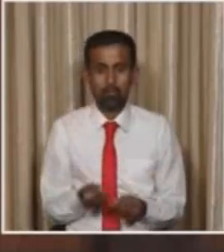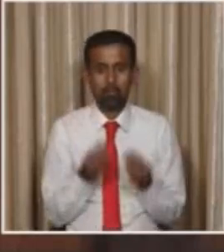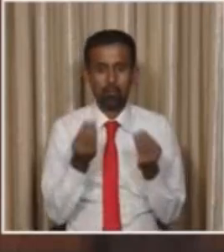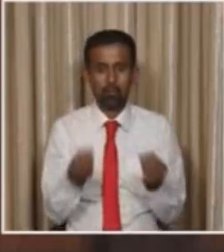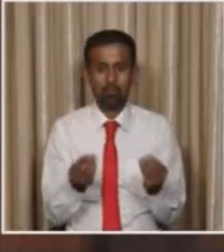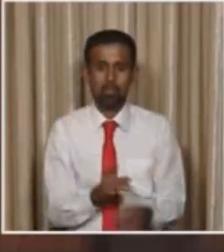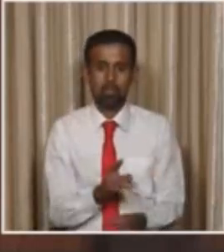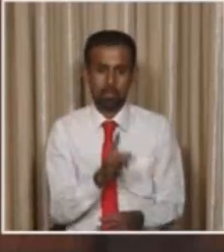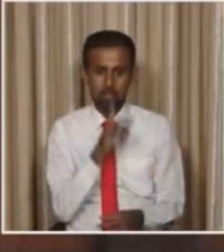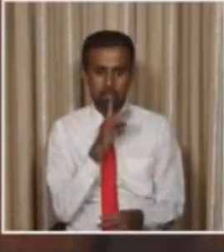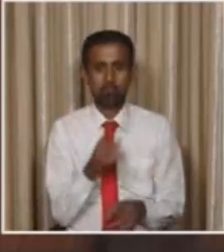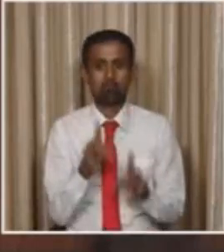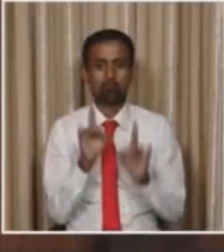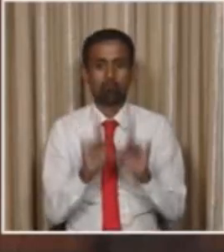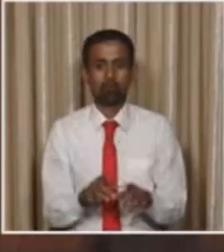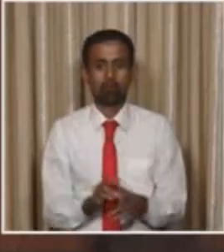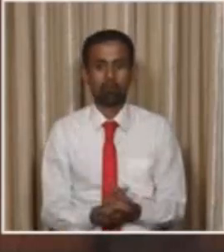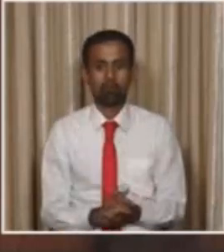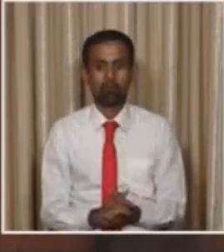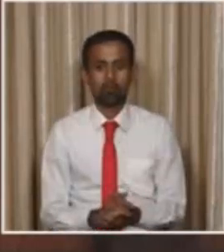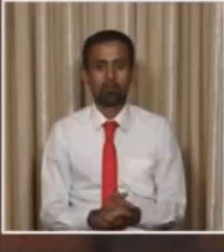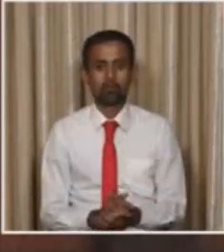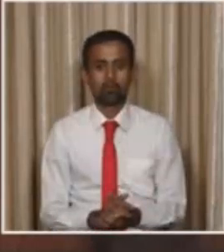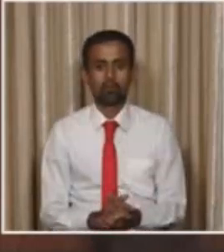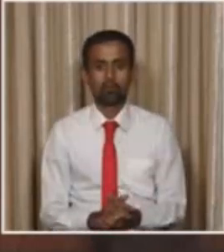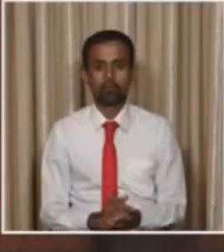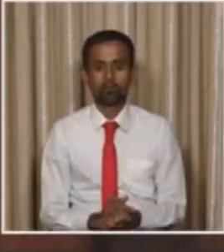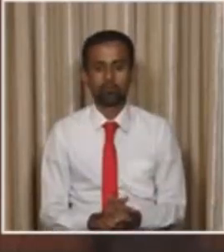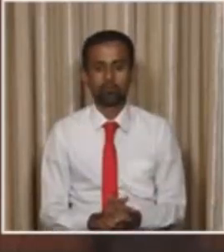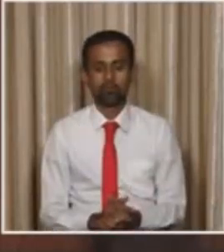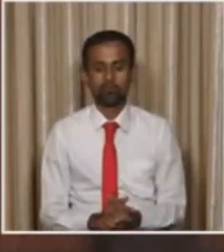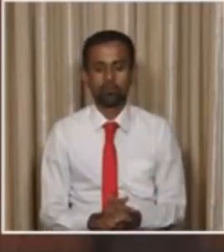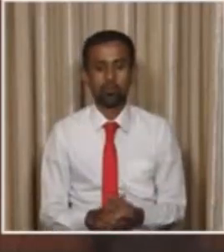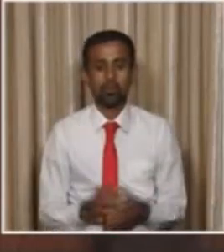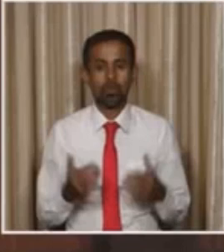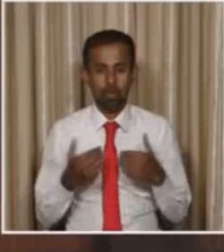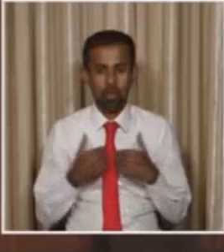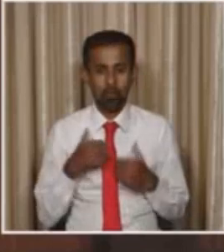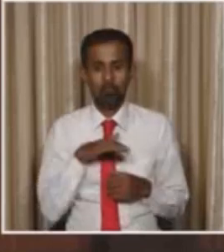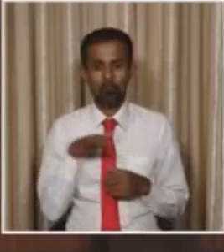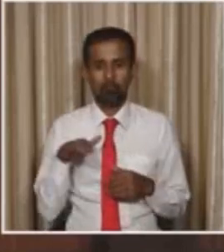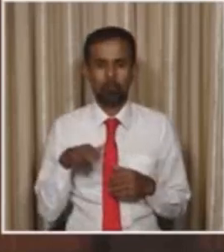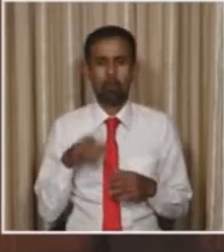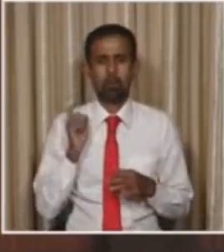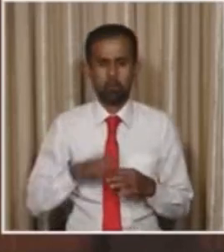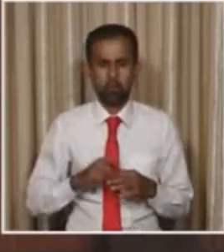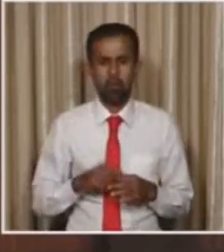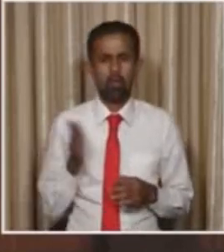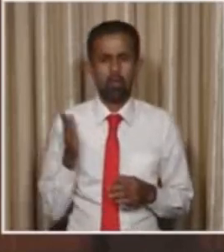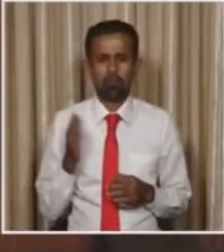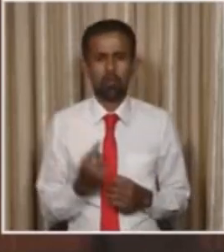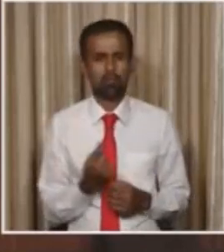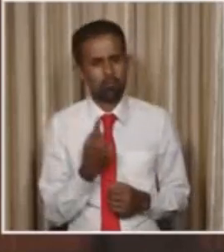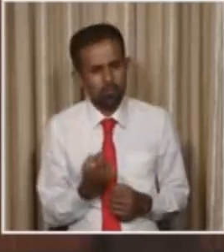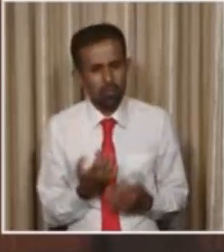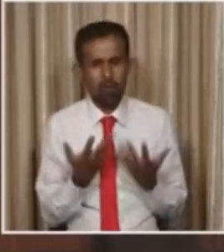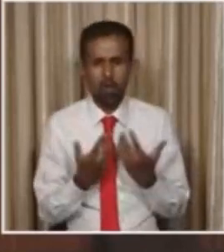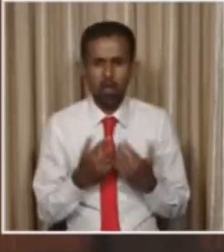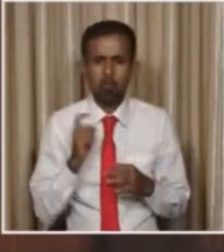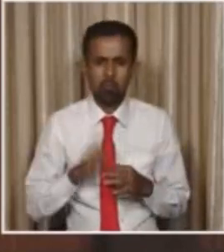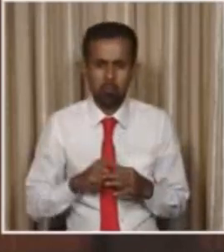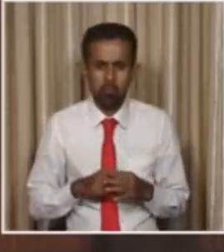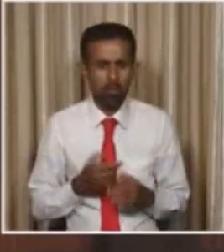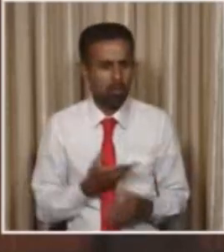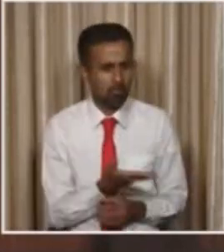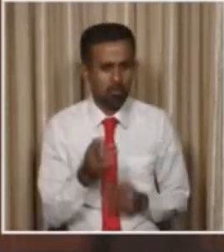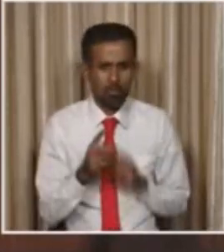அத்தோடு தான் இன்று நாங்கள் எங்களுடைய பிரச்சனைகள் எத்தனையோ பிரச்சனைகளை, ஆயிரக்கணக்கான பிரச்சனைகளை நாங்கள் இந்த சபையிலே முன்வைத்திருக்கிறோம். இன்று